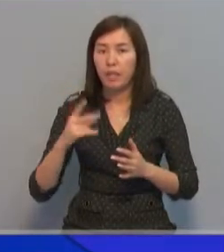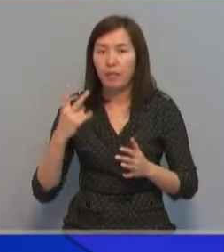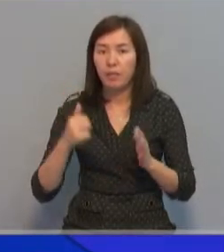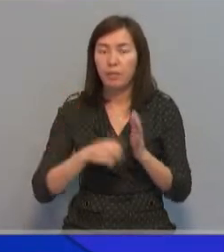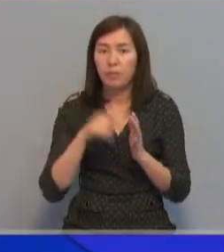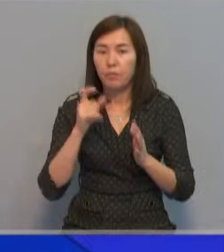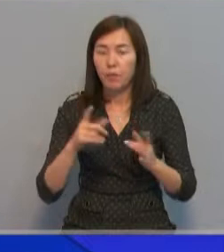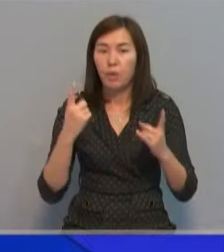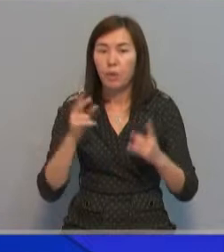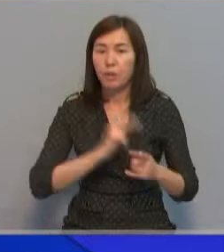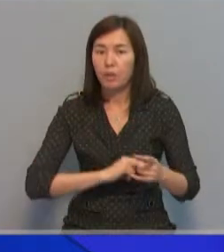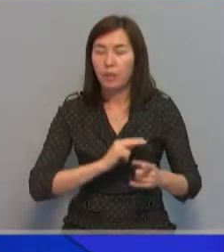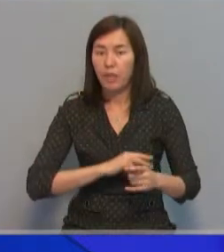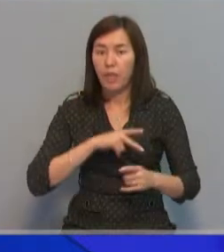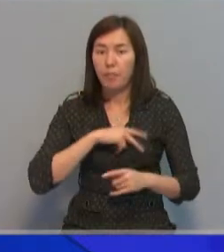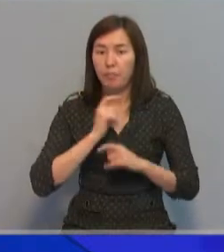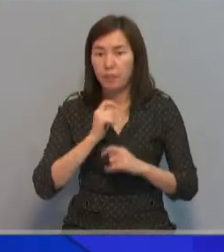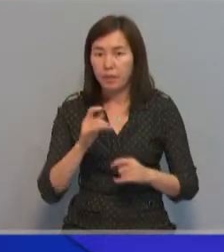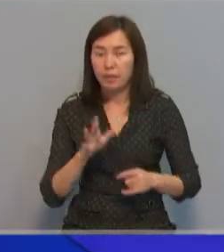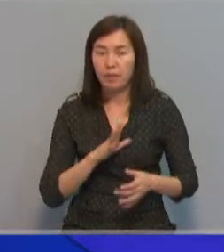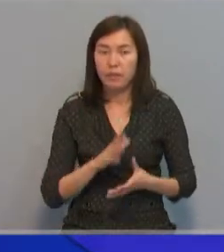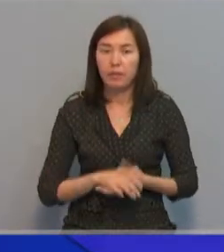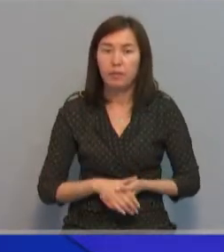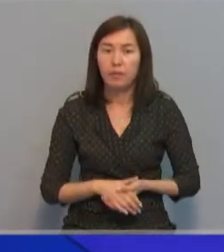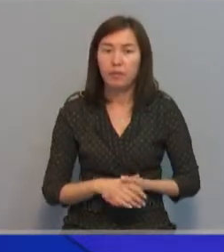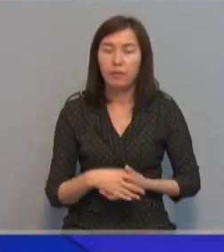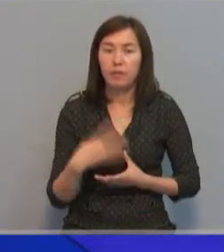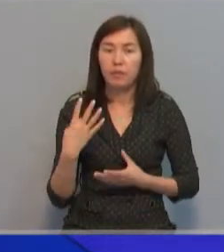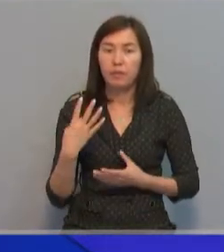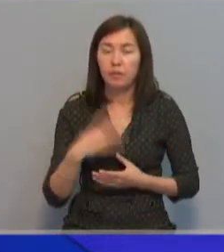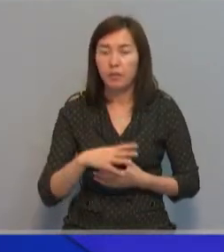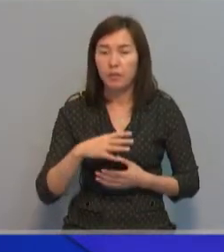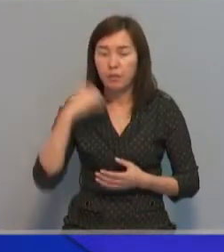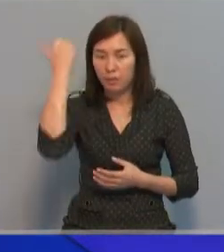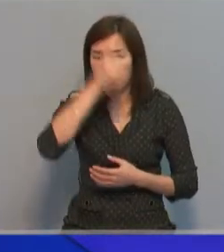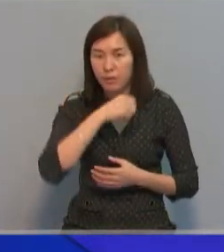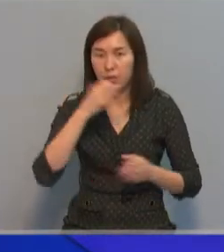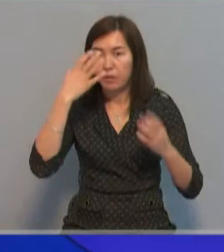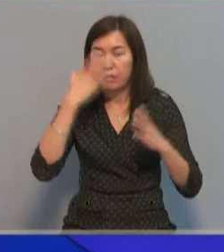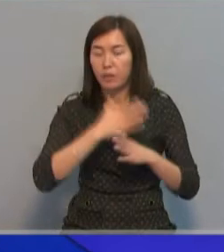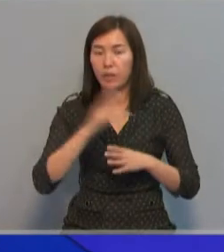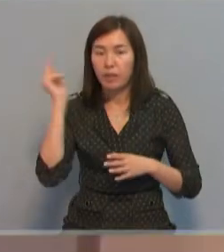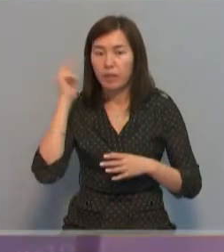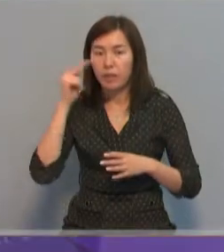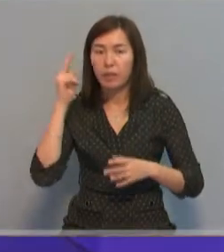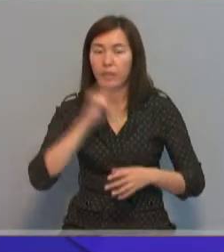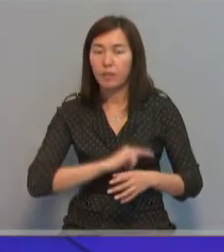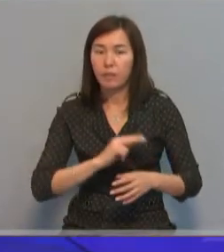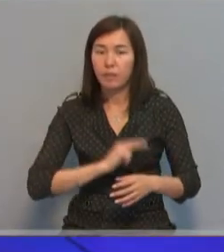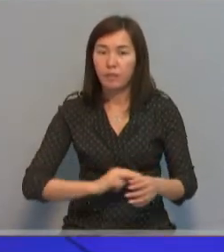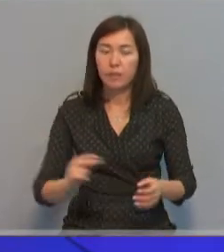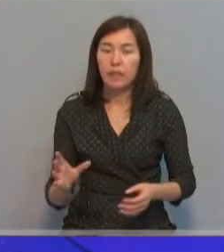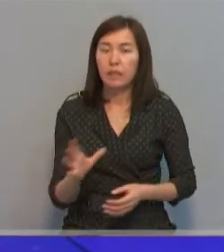26 азамат ерен еңбегі үшін медалін төсіне тақты. 40 жыл саласында мәдениет білім саласында еңбек